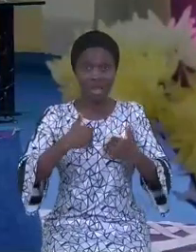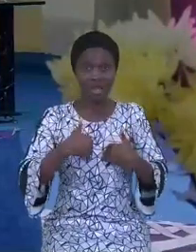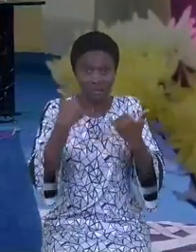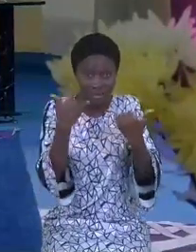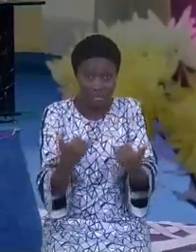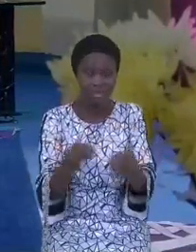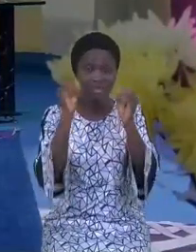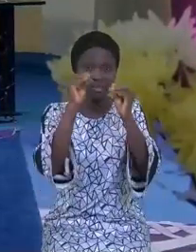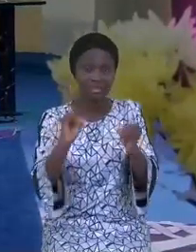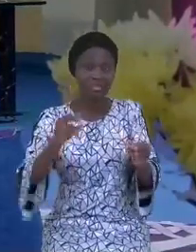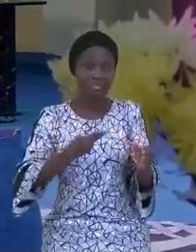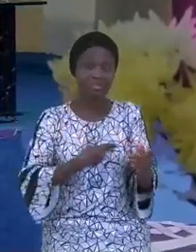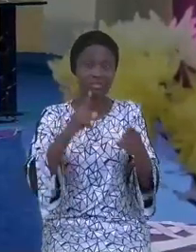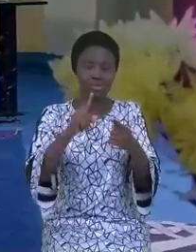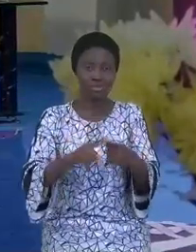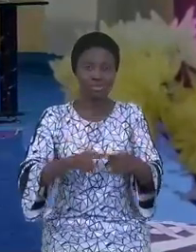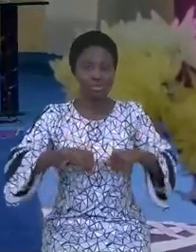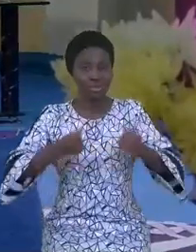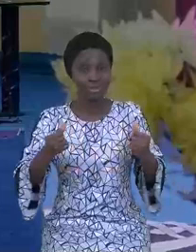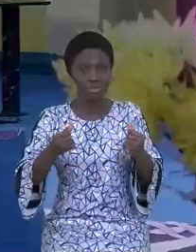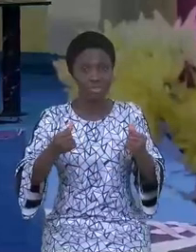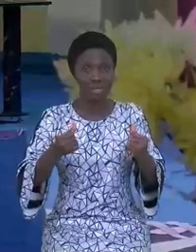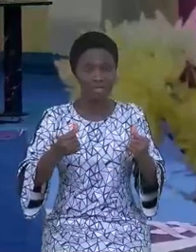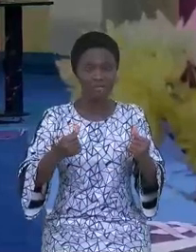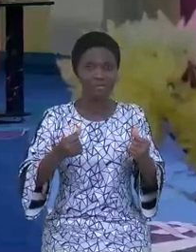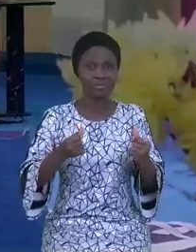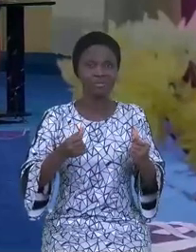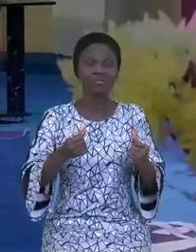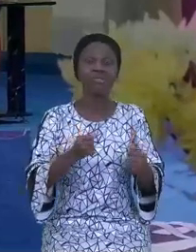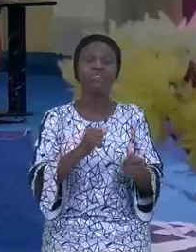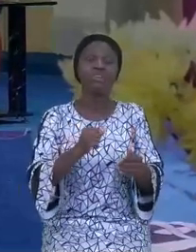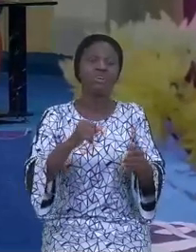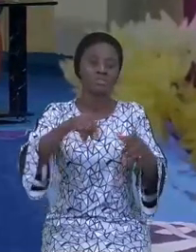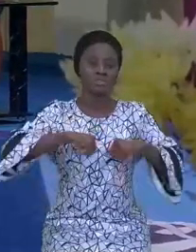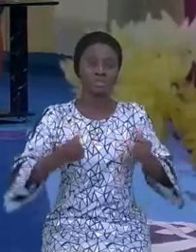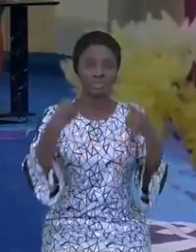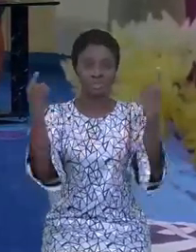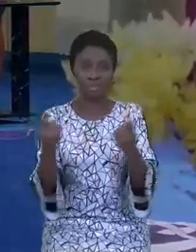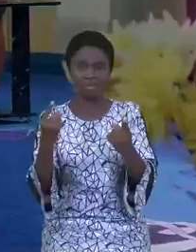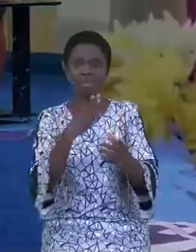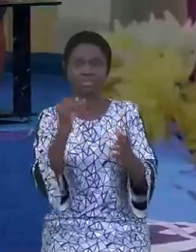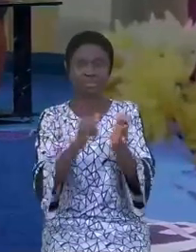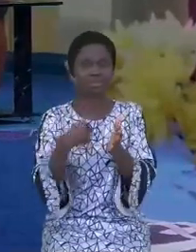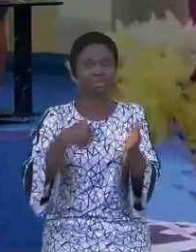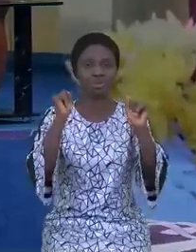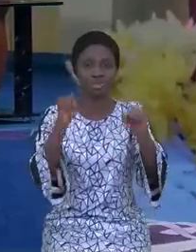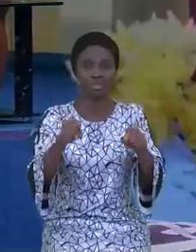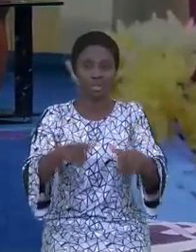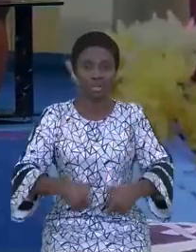l'impiété et aux convoitises mondaines et à vivre dans le siècle présent selon la sagesse, la justice et la